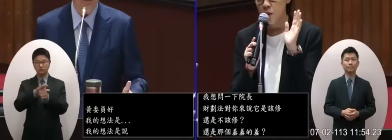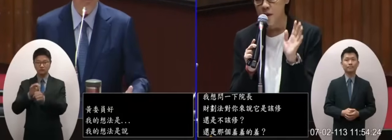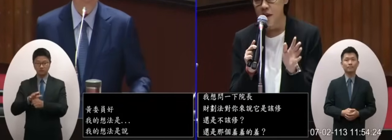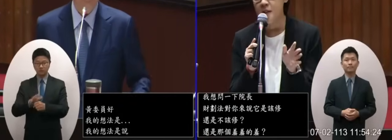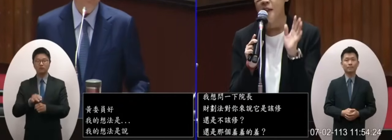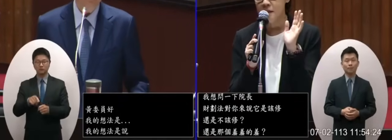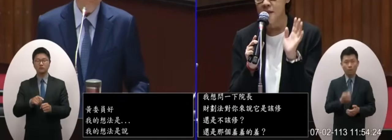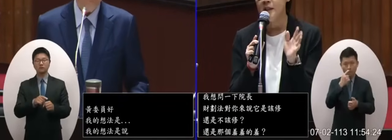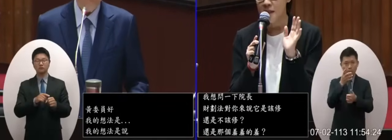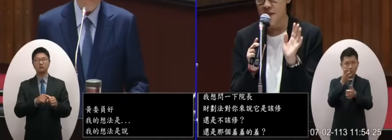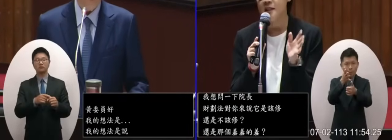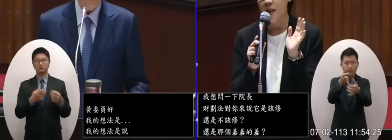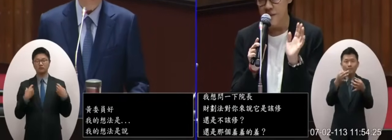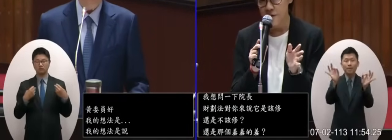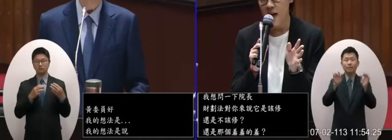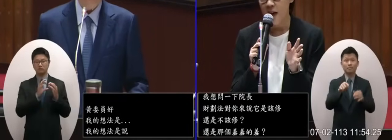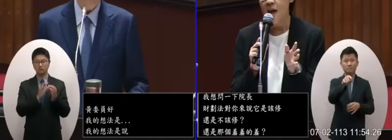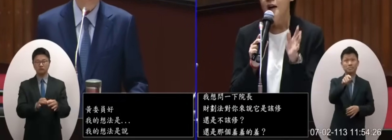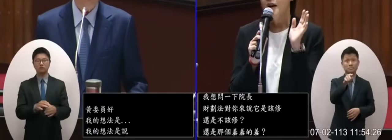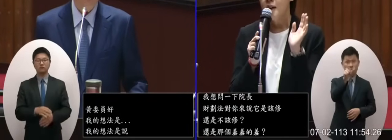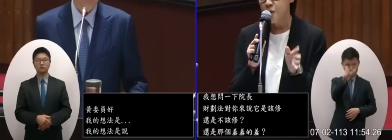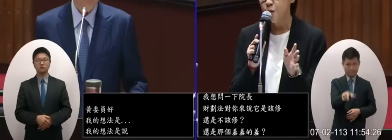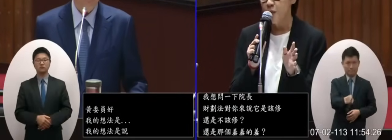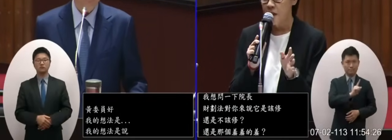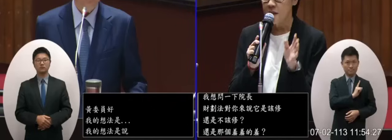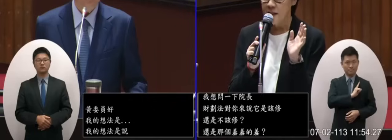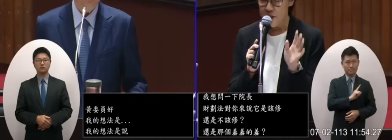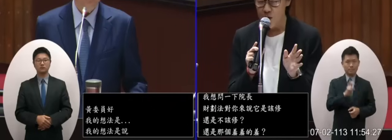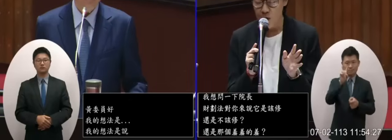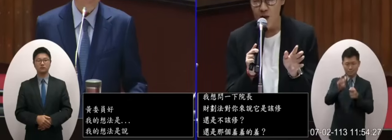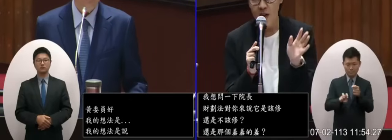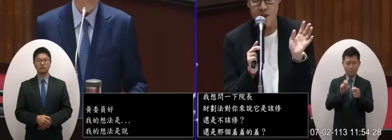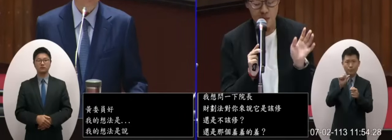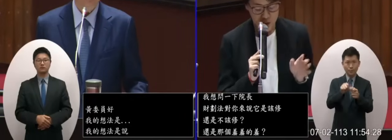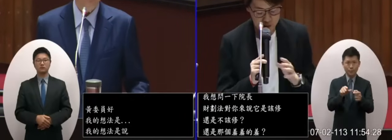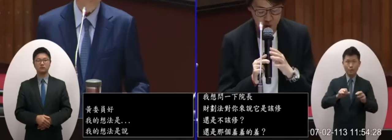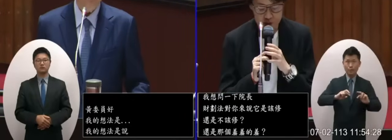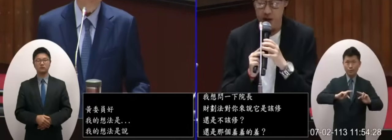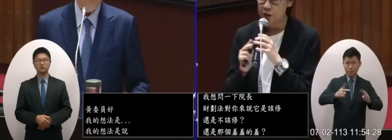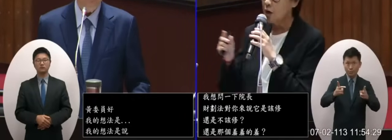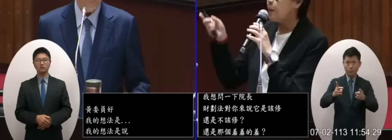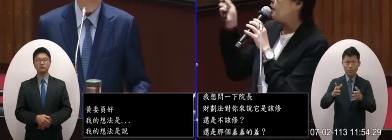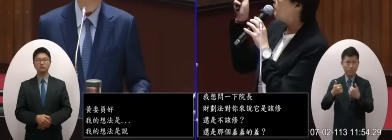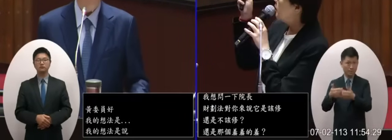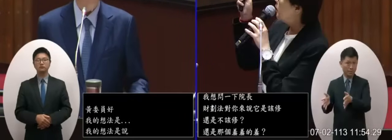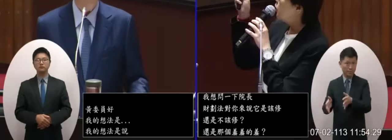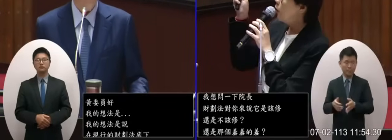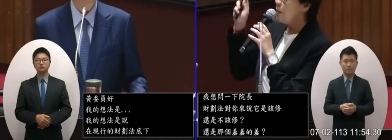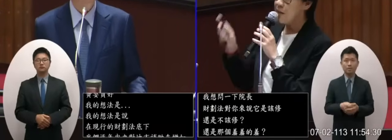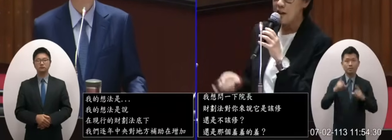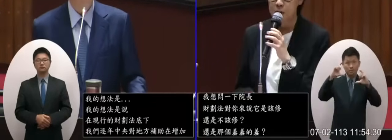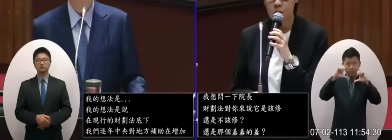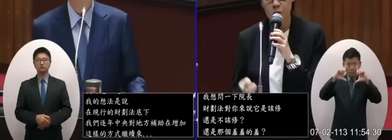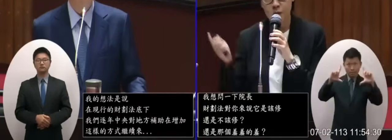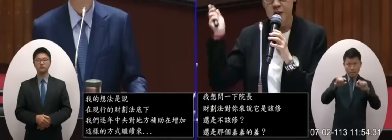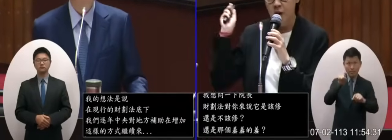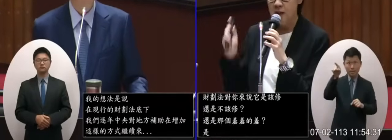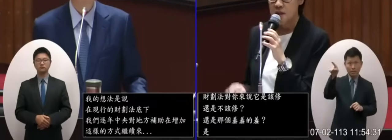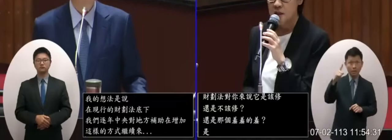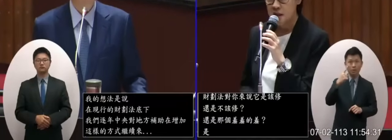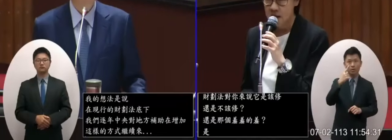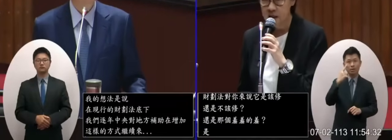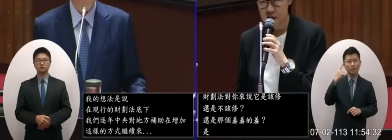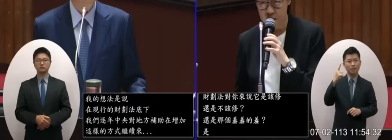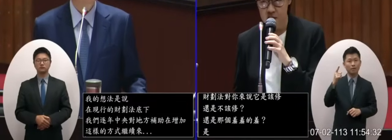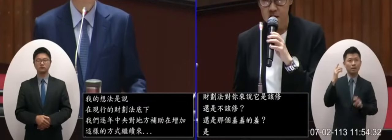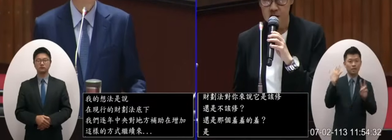续来行。 我只问您的个人看法，25年了，该修还是不该修？这张照片，如果印象没有错的话，